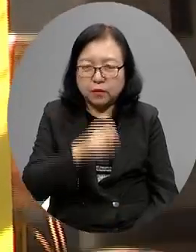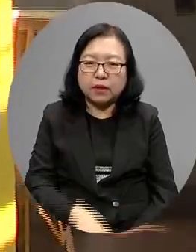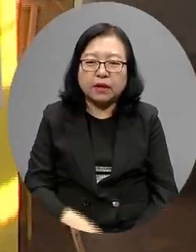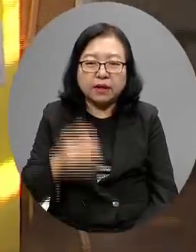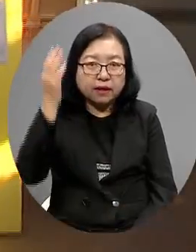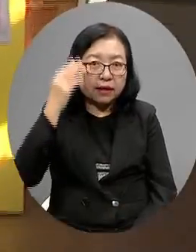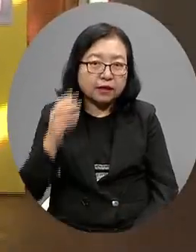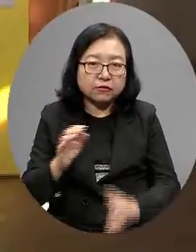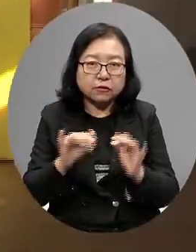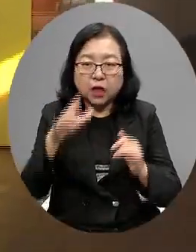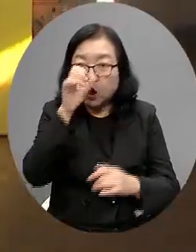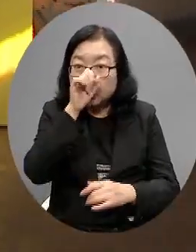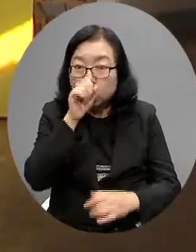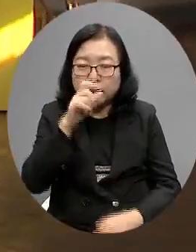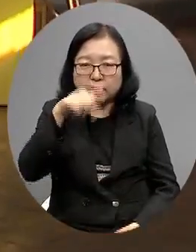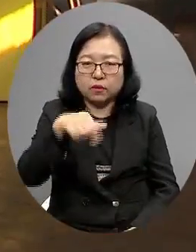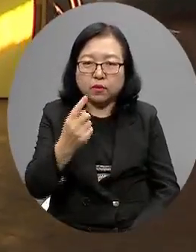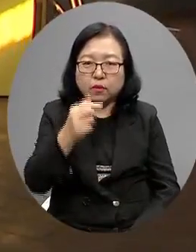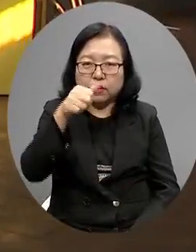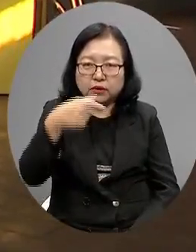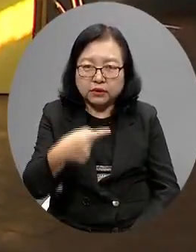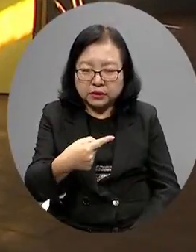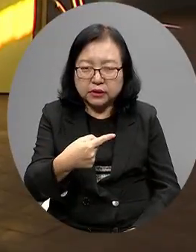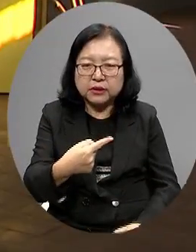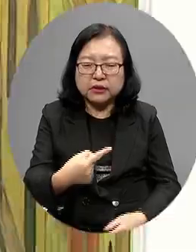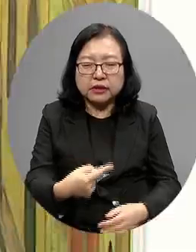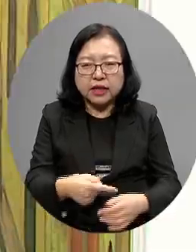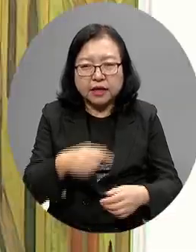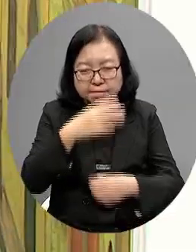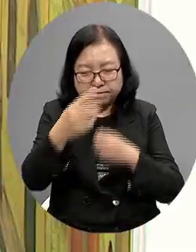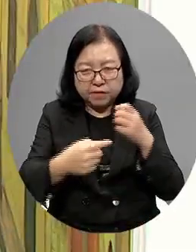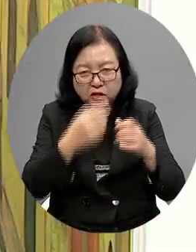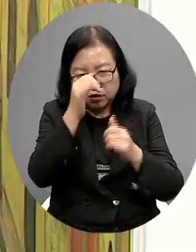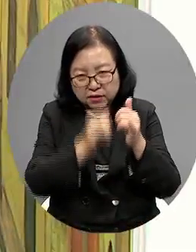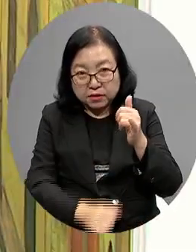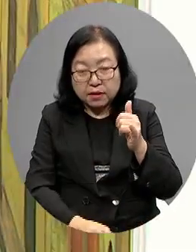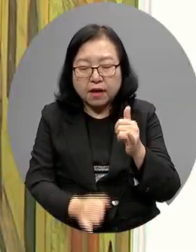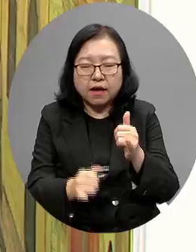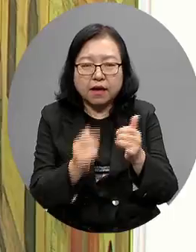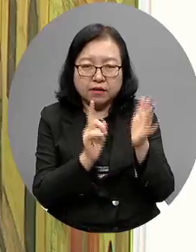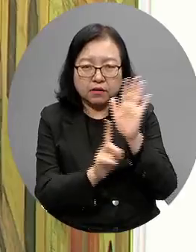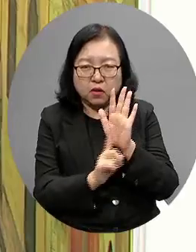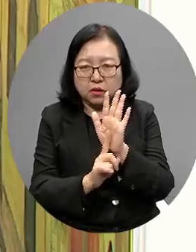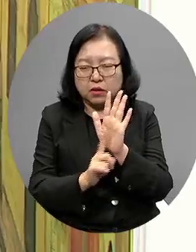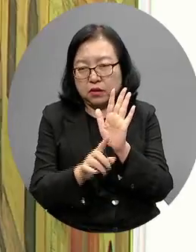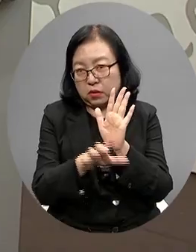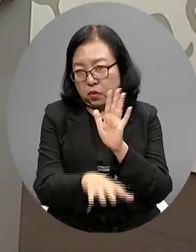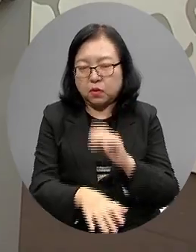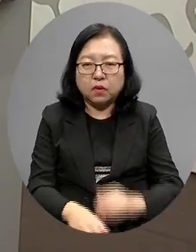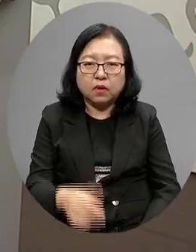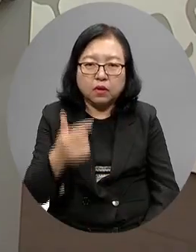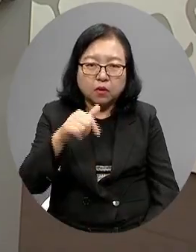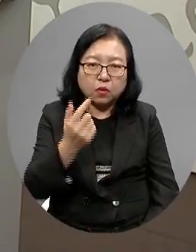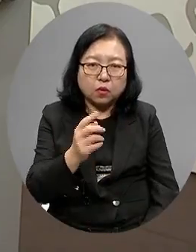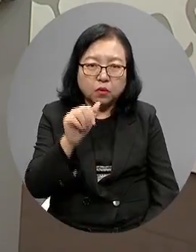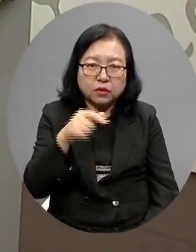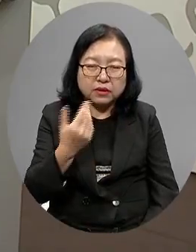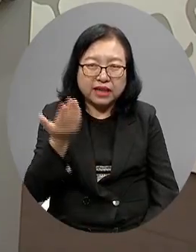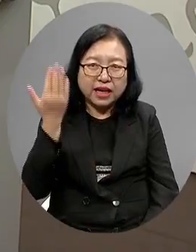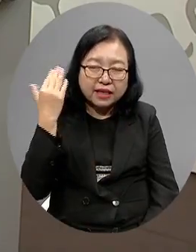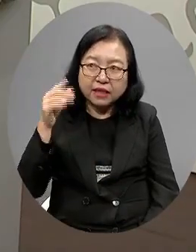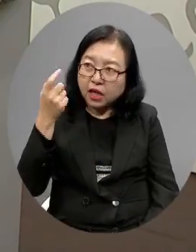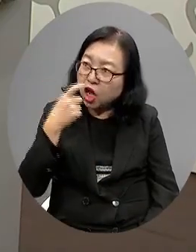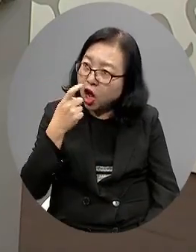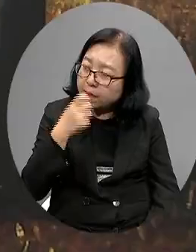사랑하는 작가 반 고우의 작품 연대기를 따라갈 수 있는 전시도 마련됐습니다 고흐가 영향 받았을 것으로 보이는